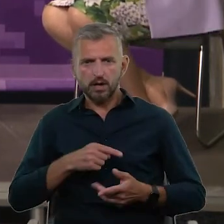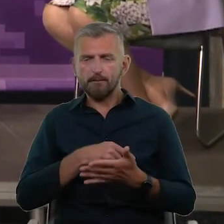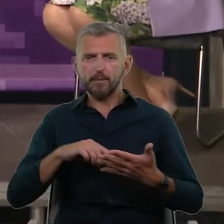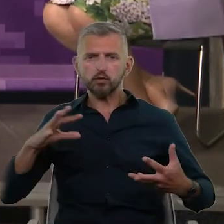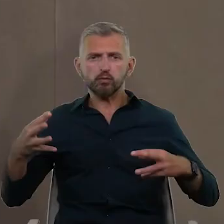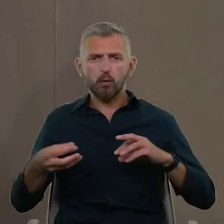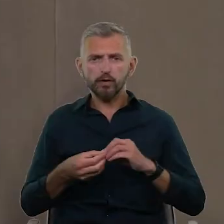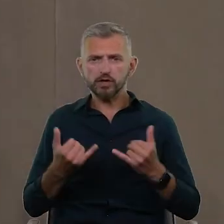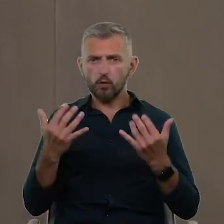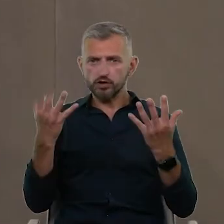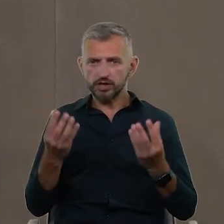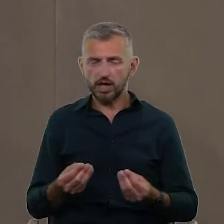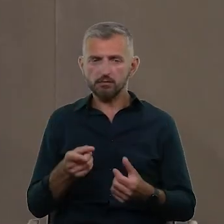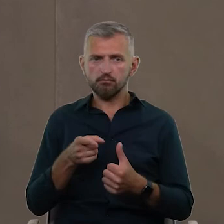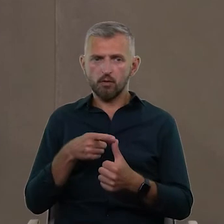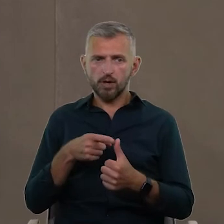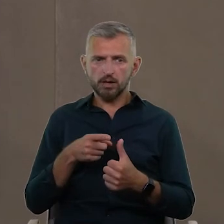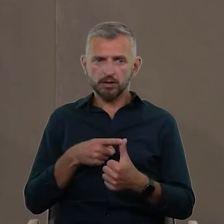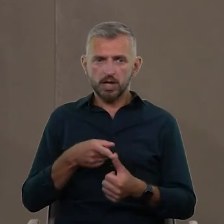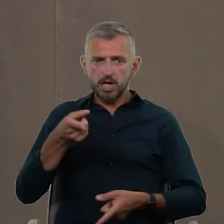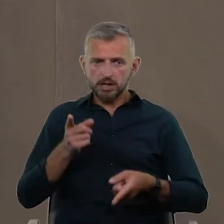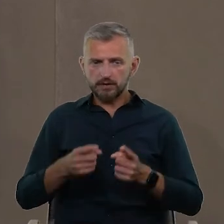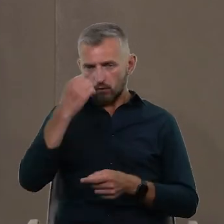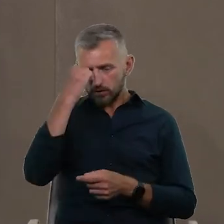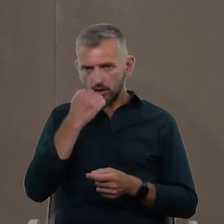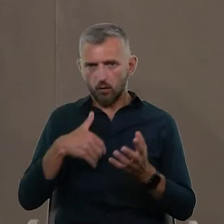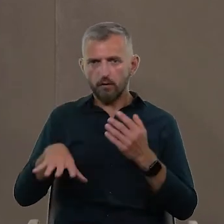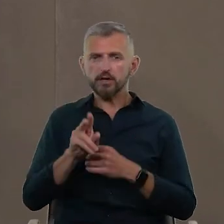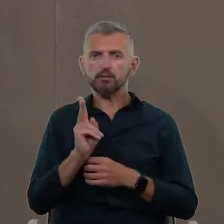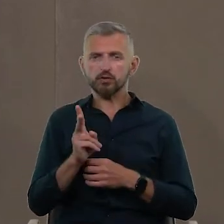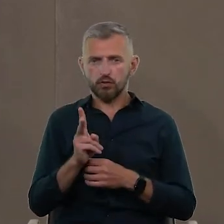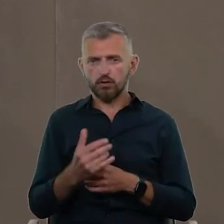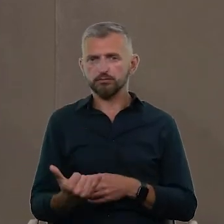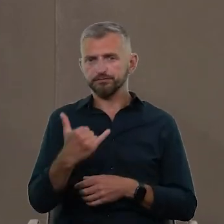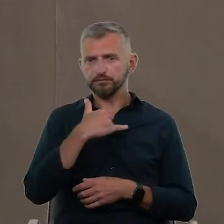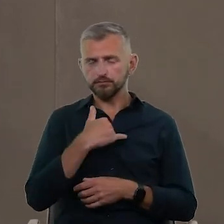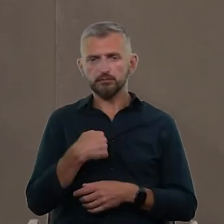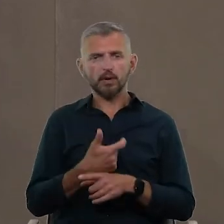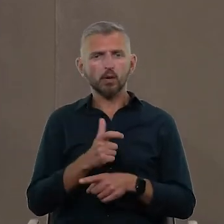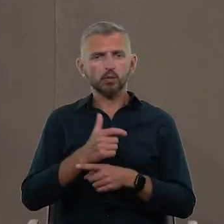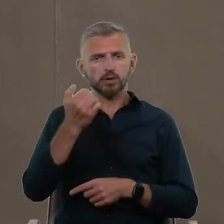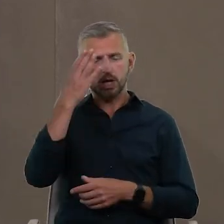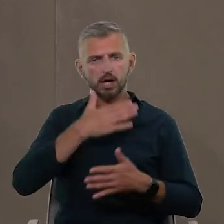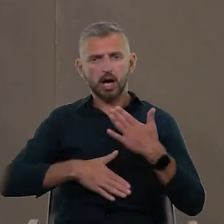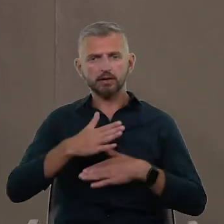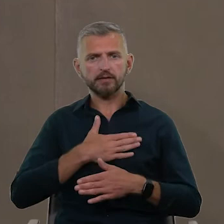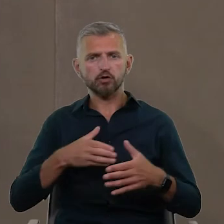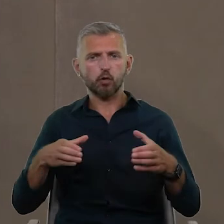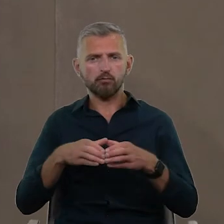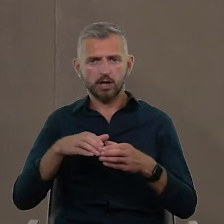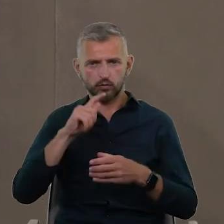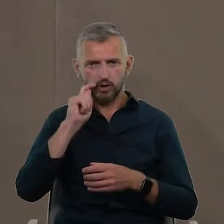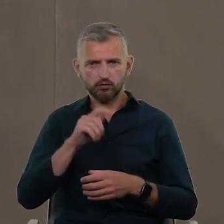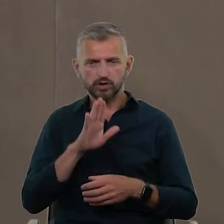підсумовуючи сьогоднішній день, по-перше, дійсно дякую всім, хто приєднався, я дуже рада з нашою командою Українського